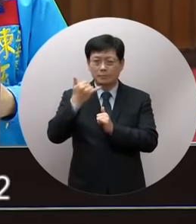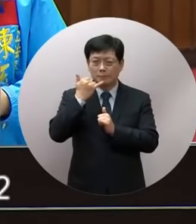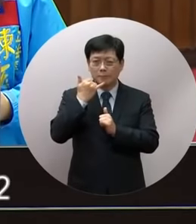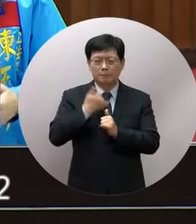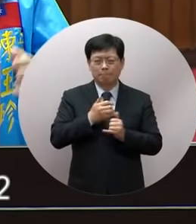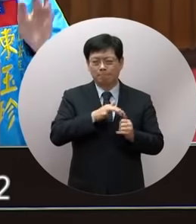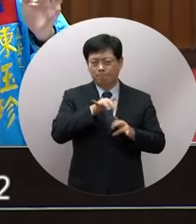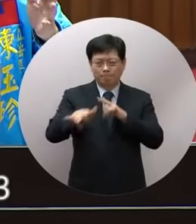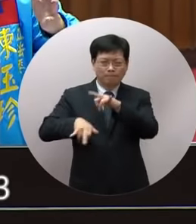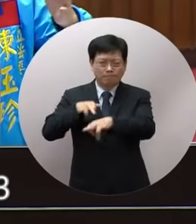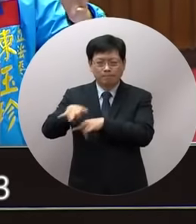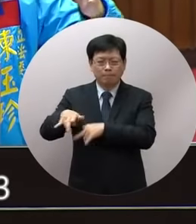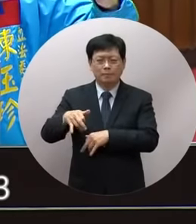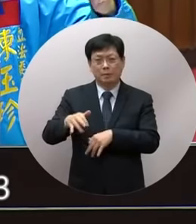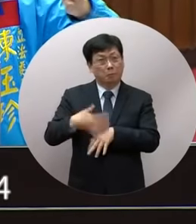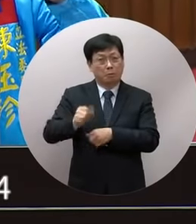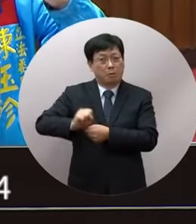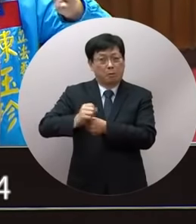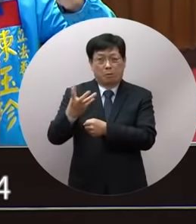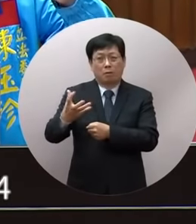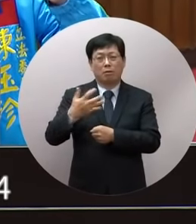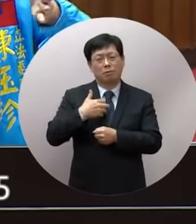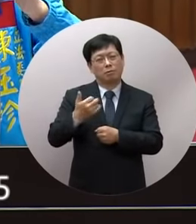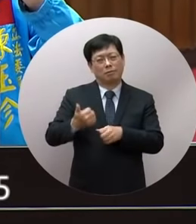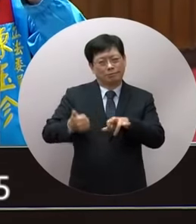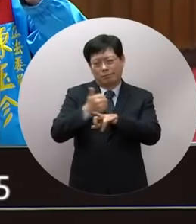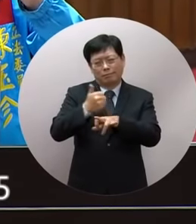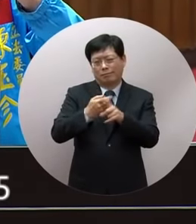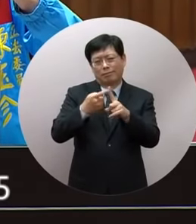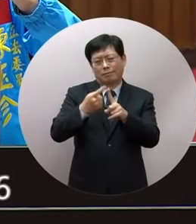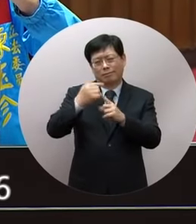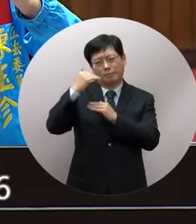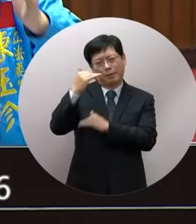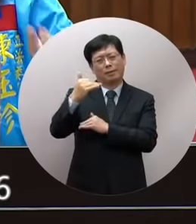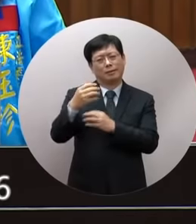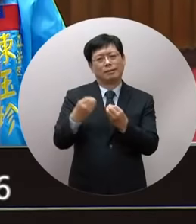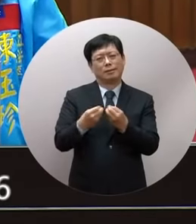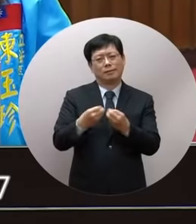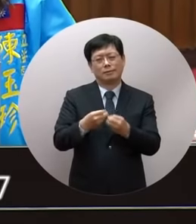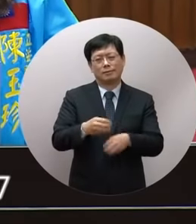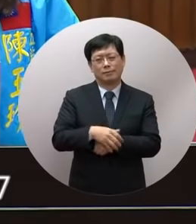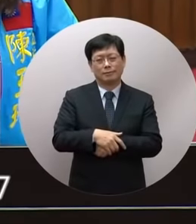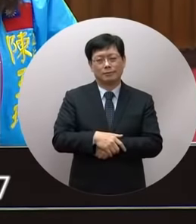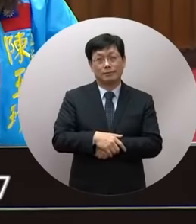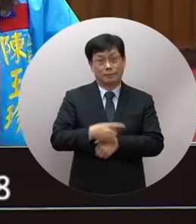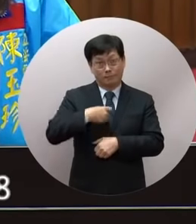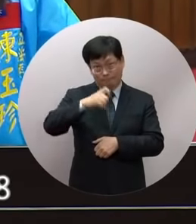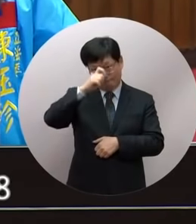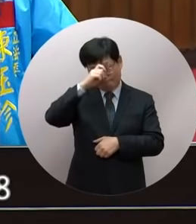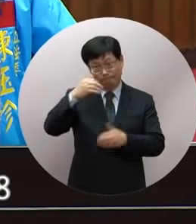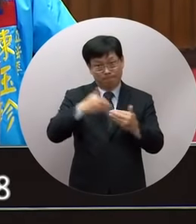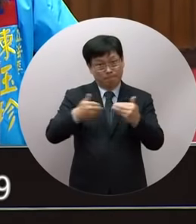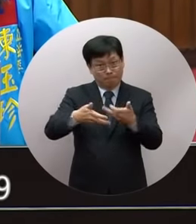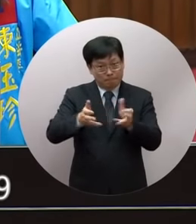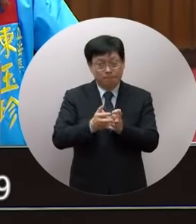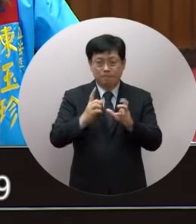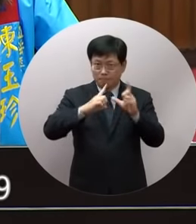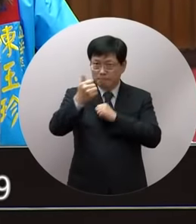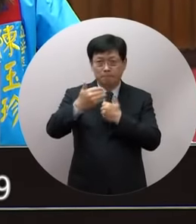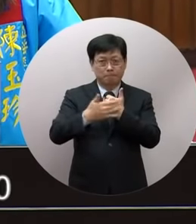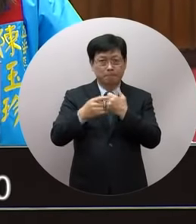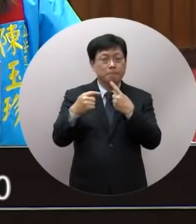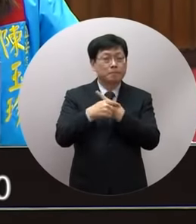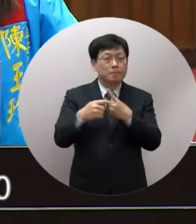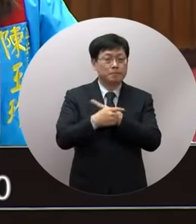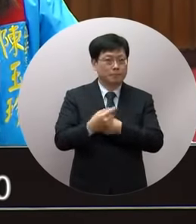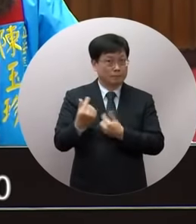点人过去消费，那多也不可能多太多，因为我们的机会的人就机会就只有这么多，所以我希望交通部是不是回去帮我们研